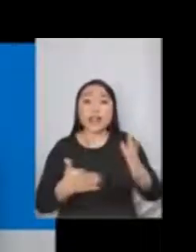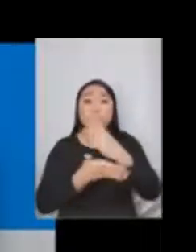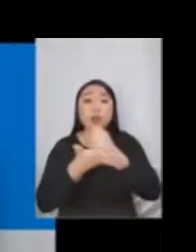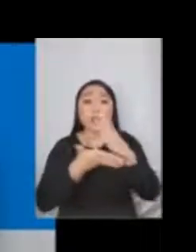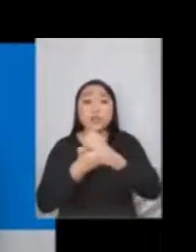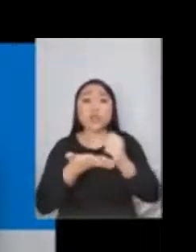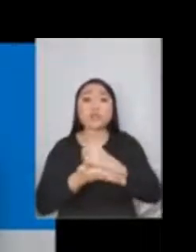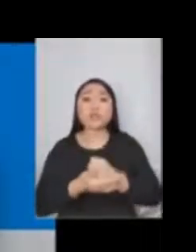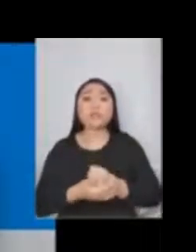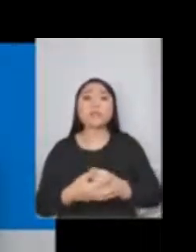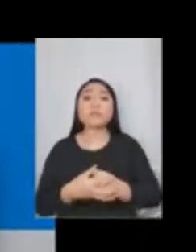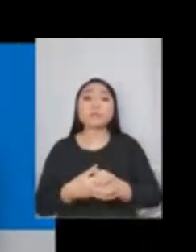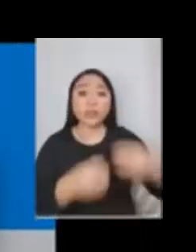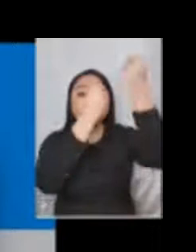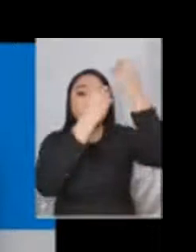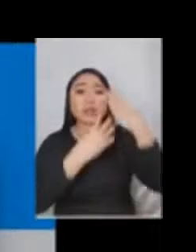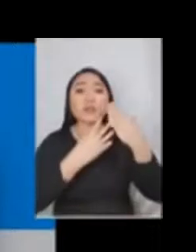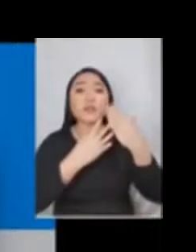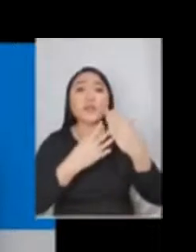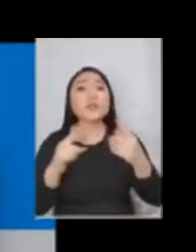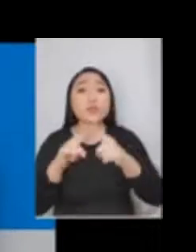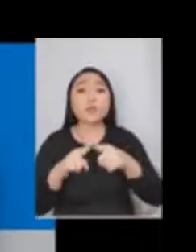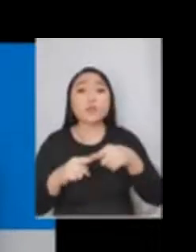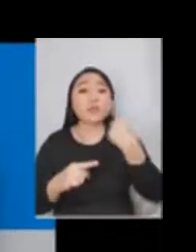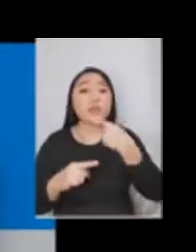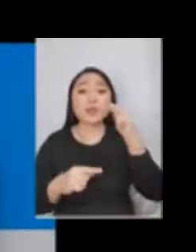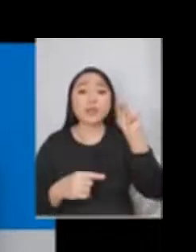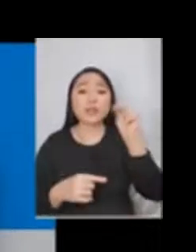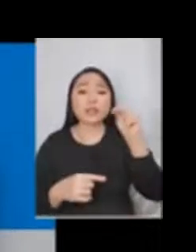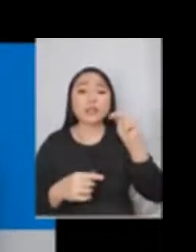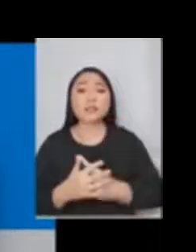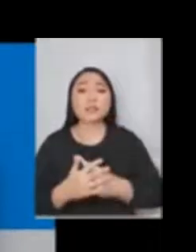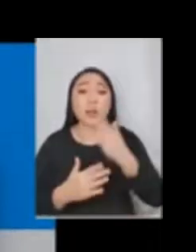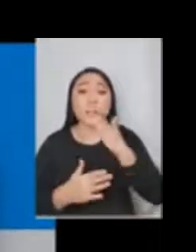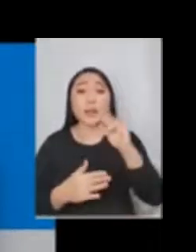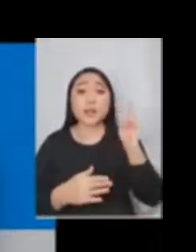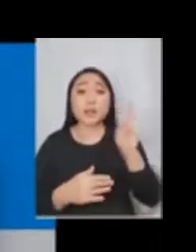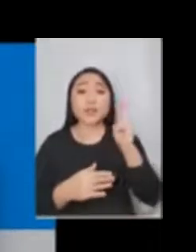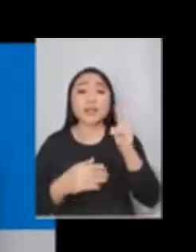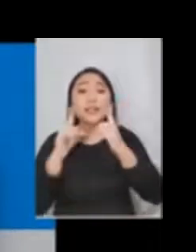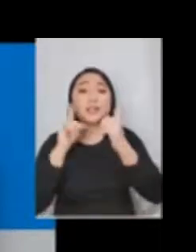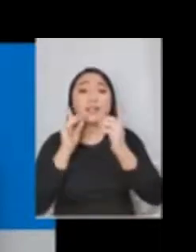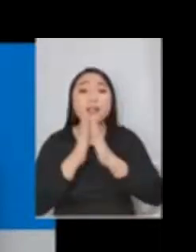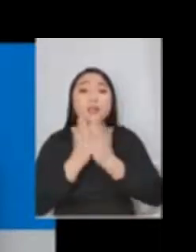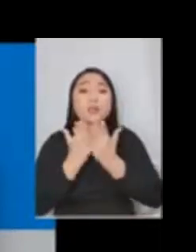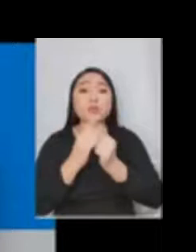ating physical collections, yung mga nasa library natin, PCs, reference